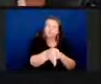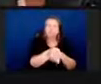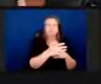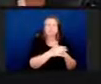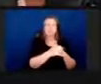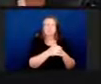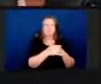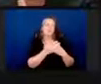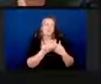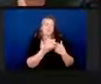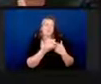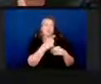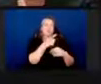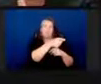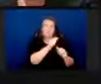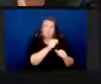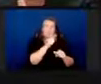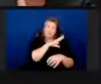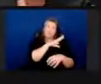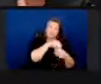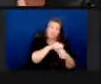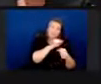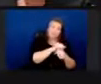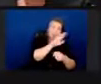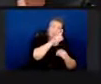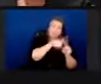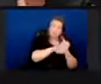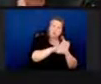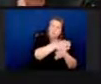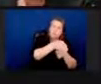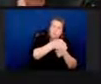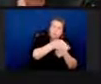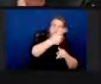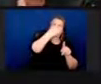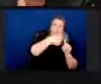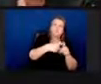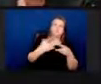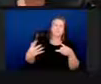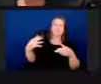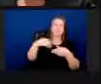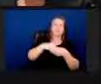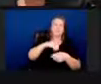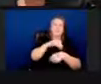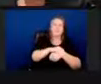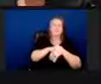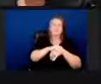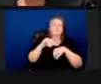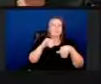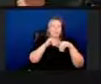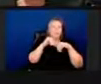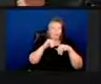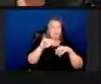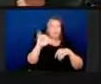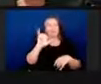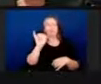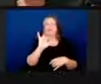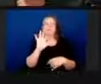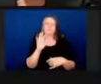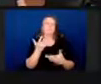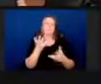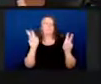عدد كبير من الاختصاصات وأيضا هي مدمجة للطلاب. مثلا نحن نحاول